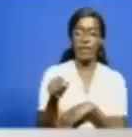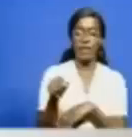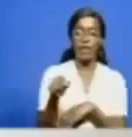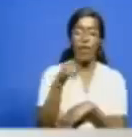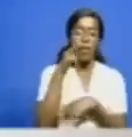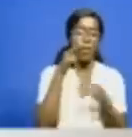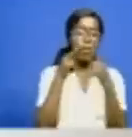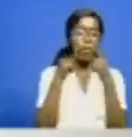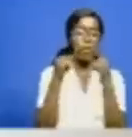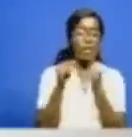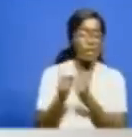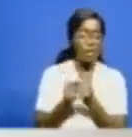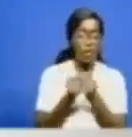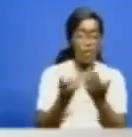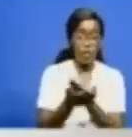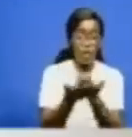kuomboleza pamoja na wao